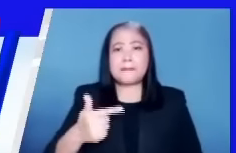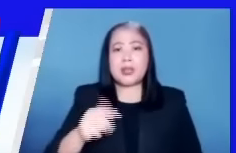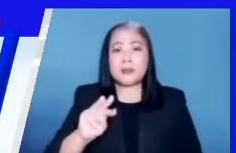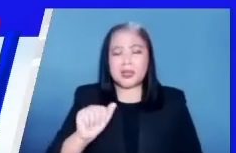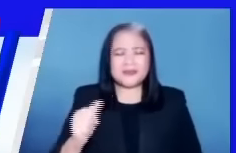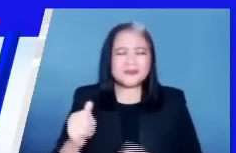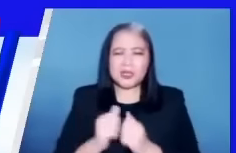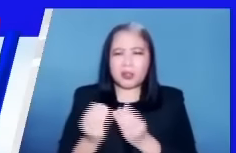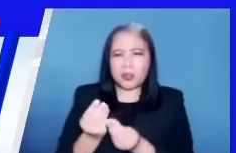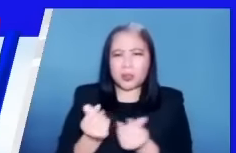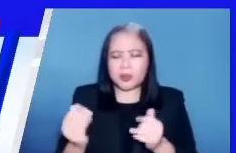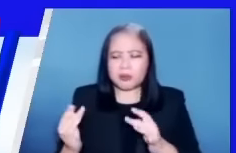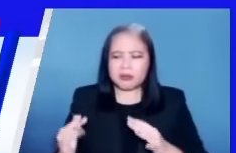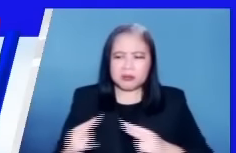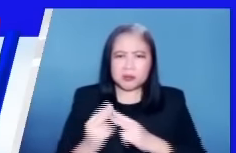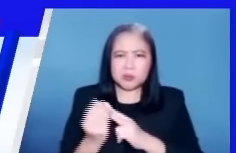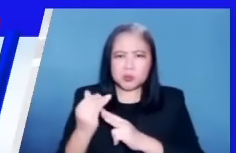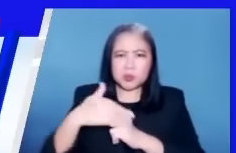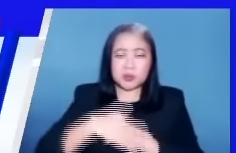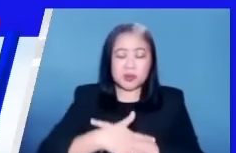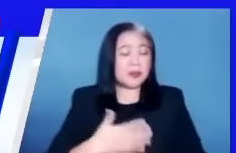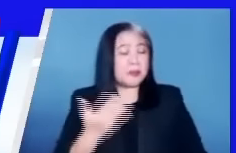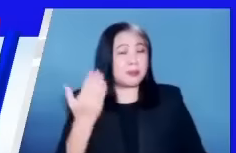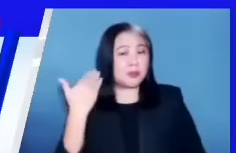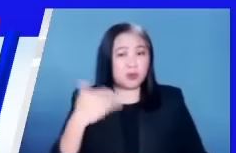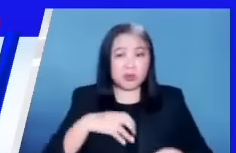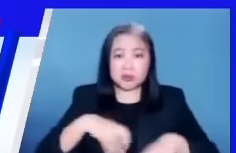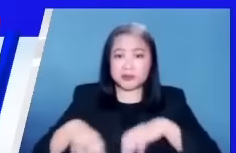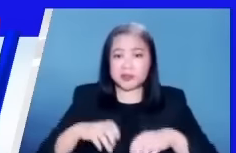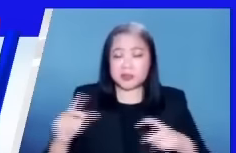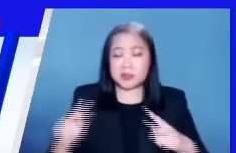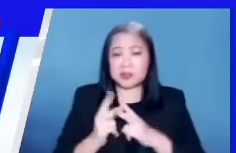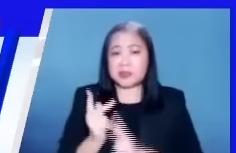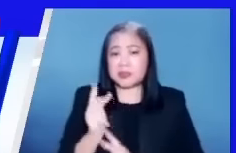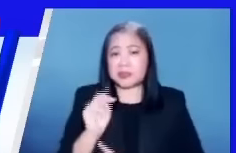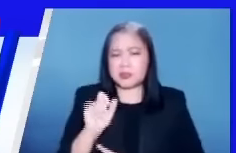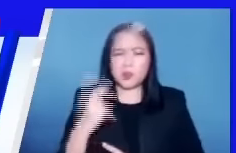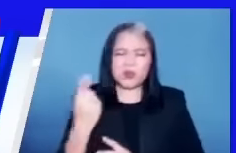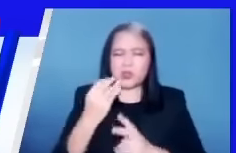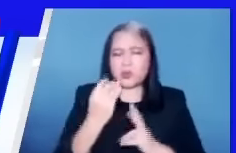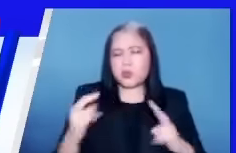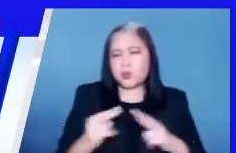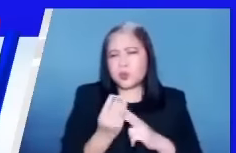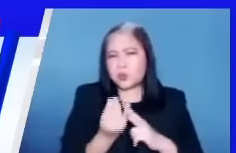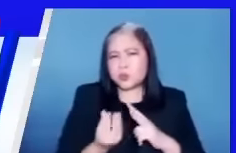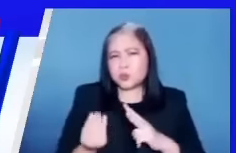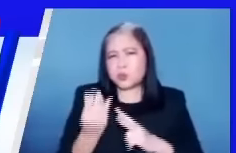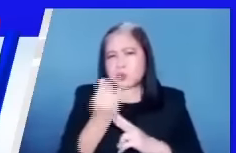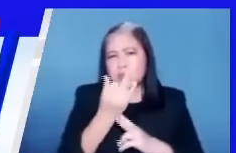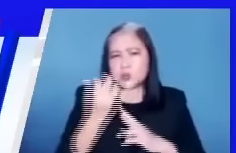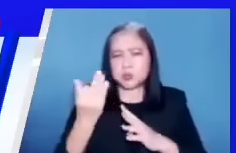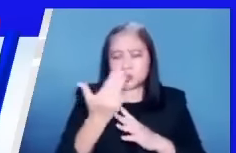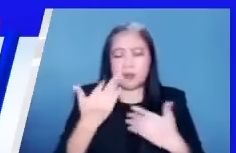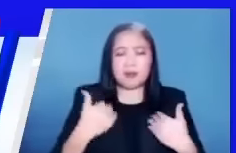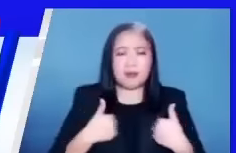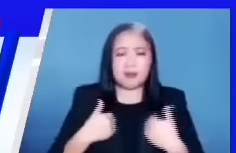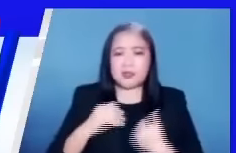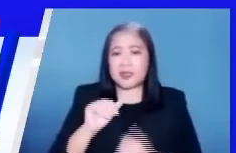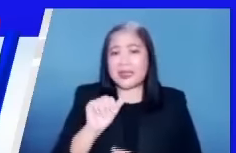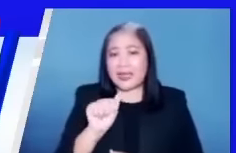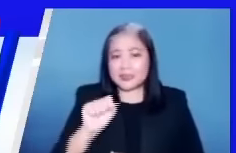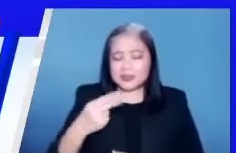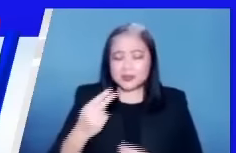ng ah Canlaon Volcano na nasa may steaming and um may kasamang abo ah when we talk